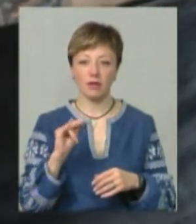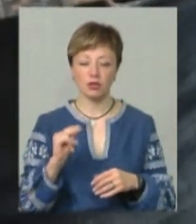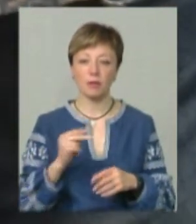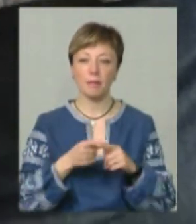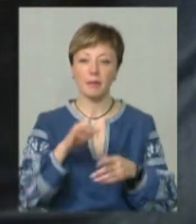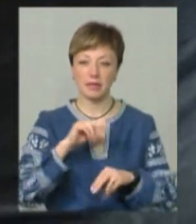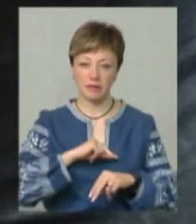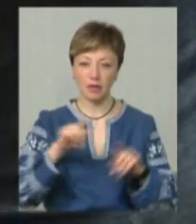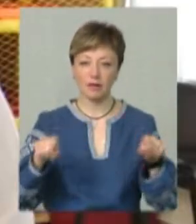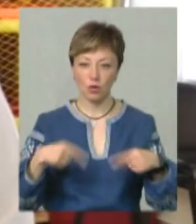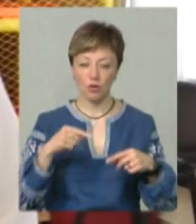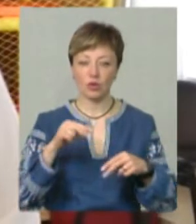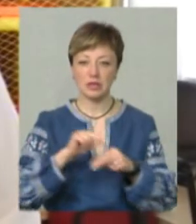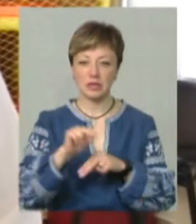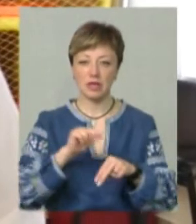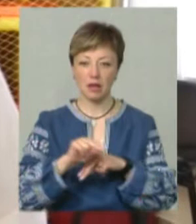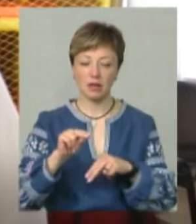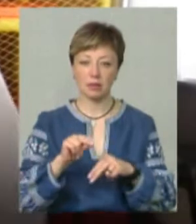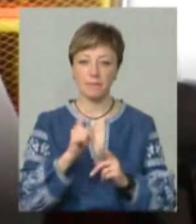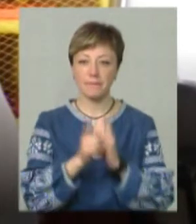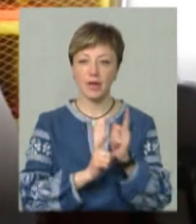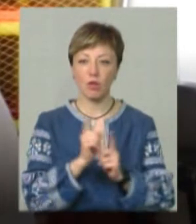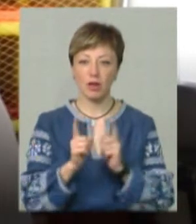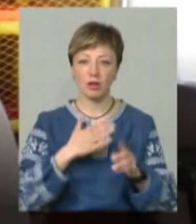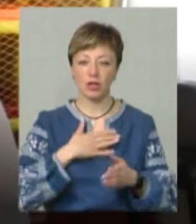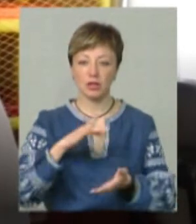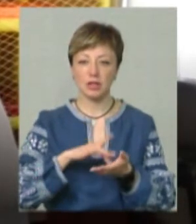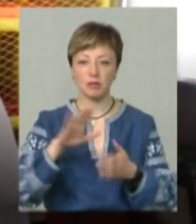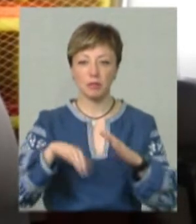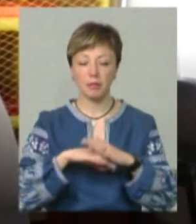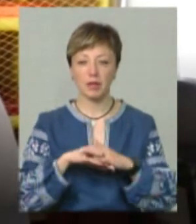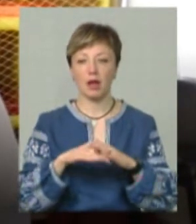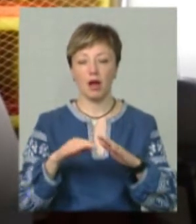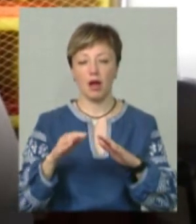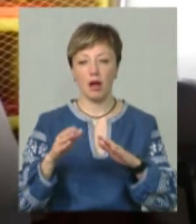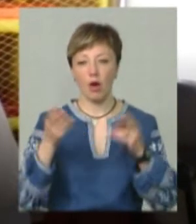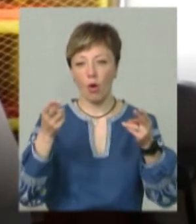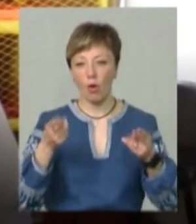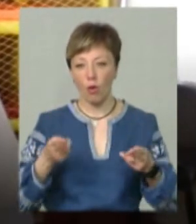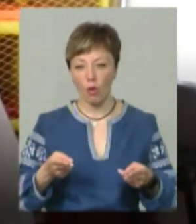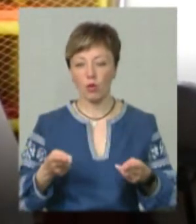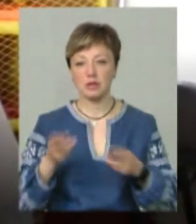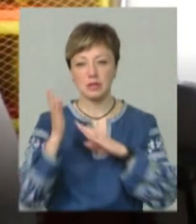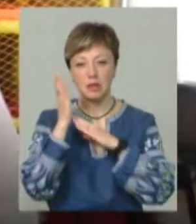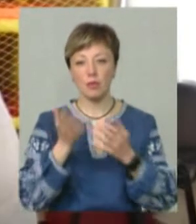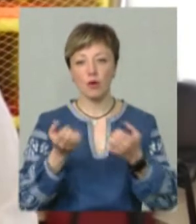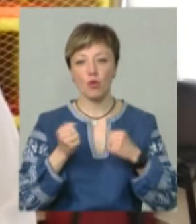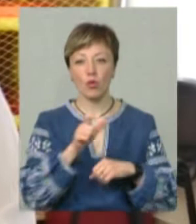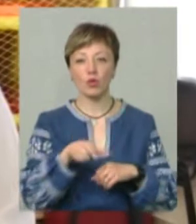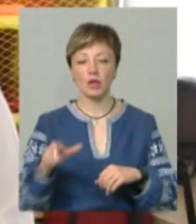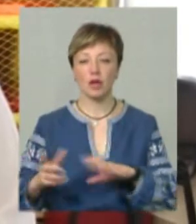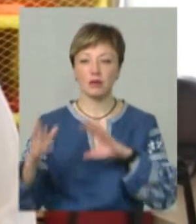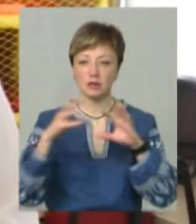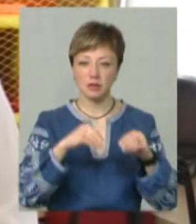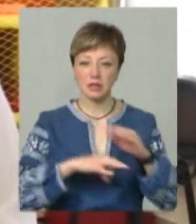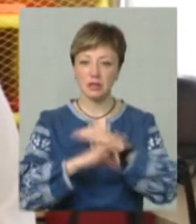центру відновлюють заняття. Ми переобладнали наш центр під хостел для прийому людей, які